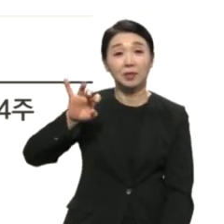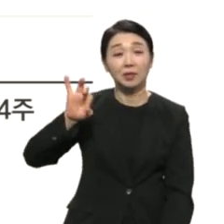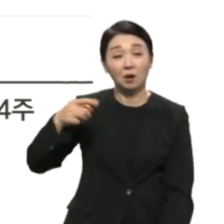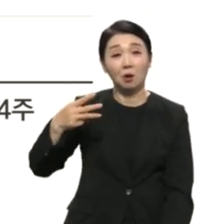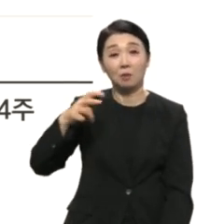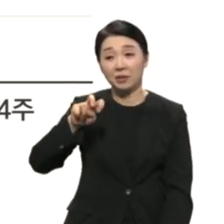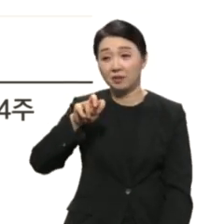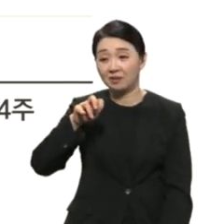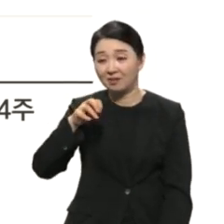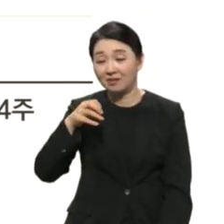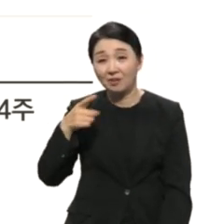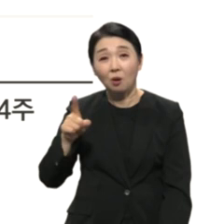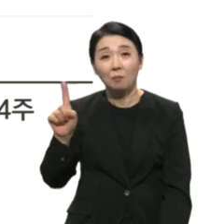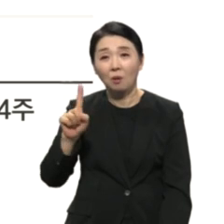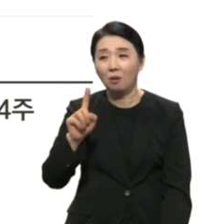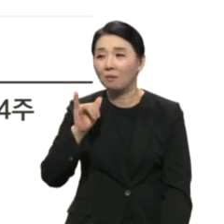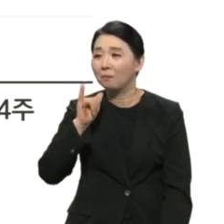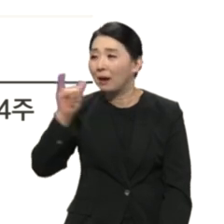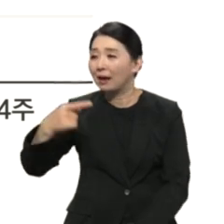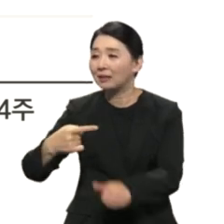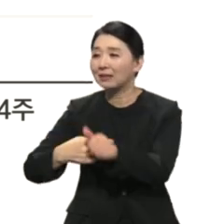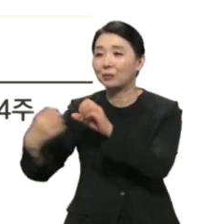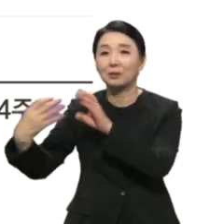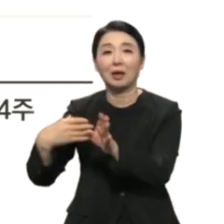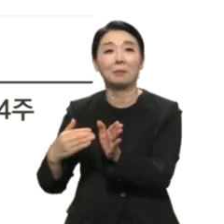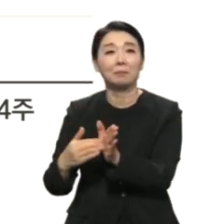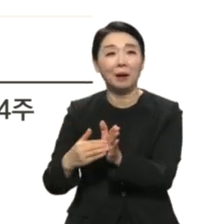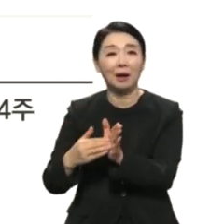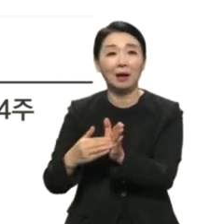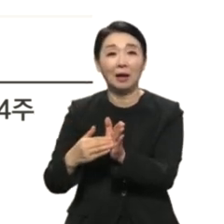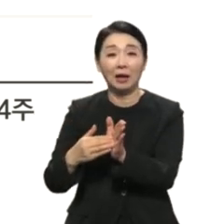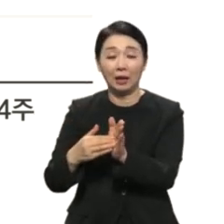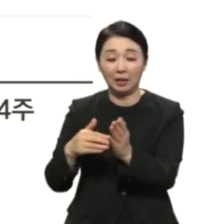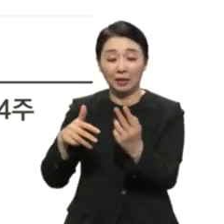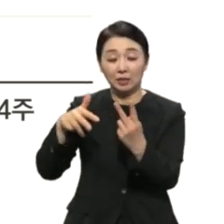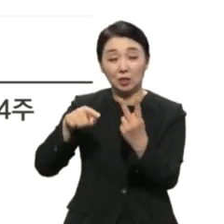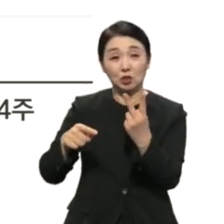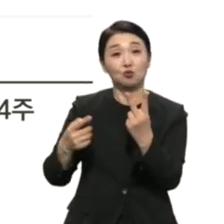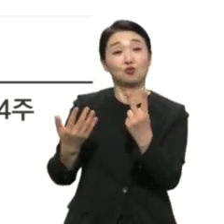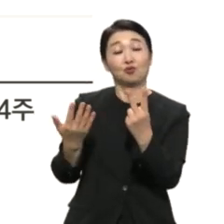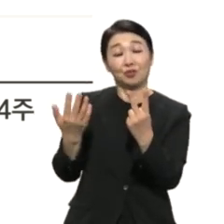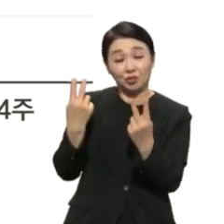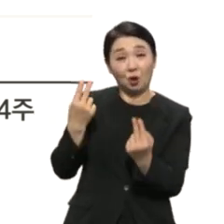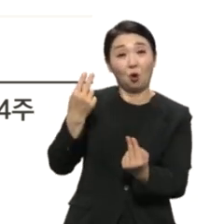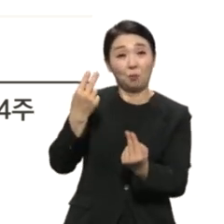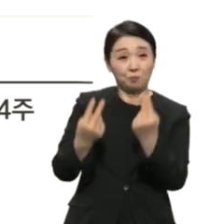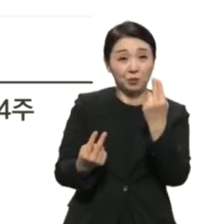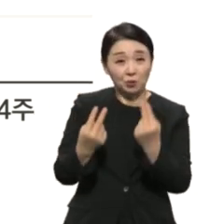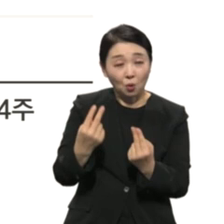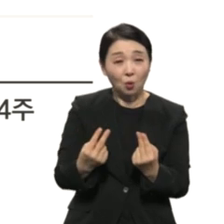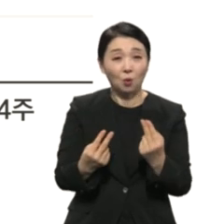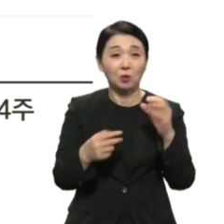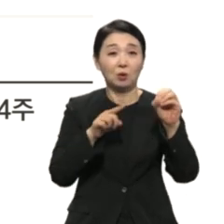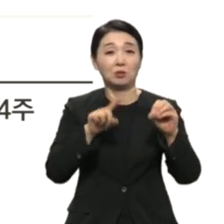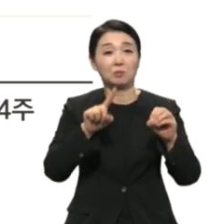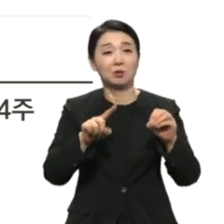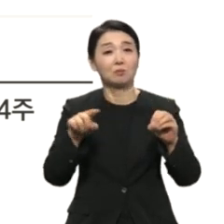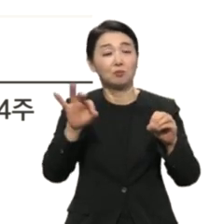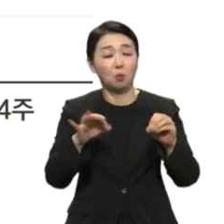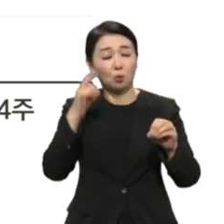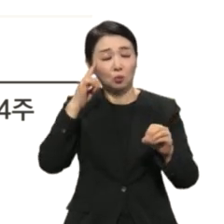자동응답인데 2주 전보다 0.1% 포인트홀은 이거 좀 차이가 많이나요 44.3%